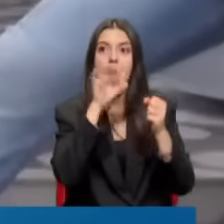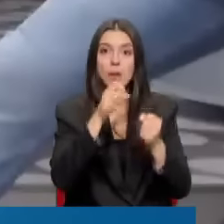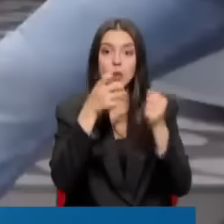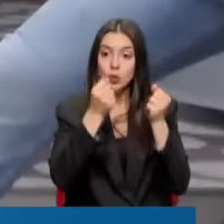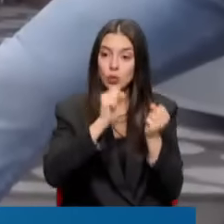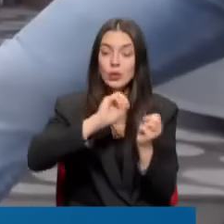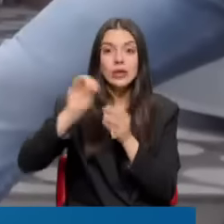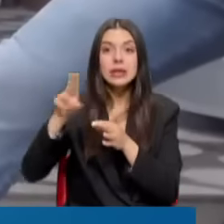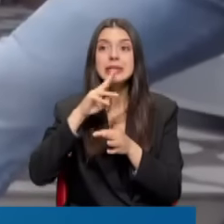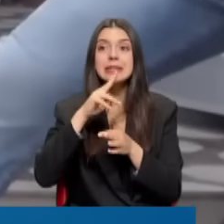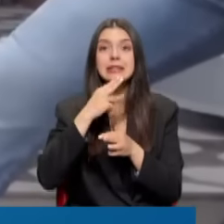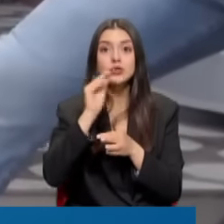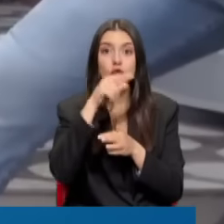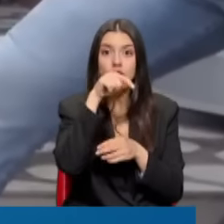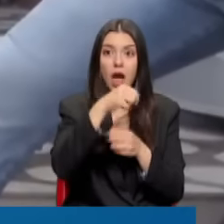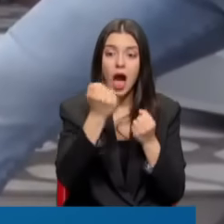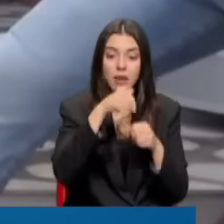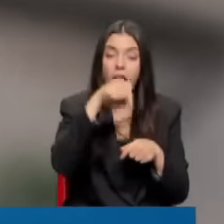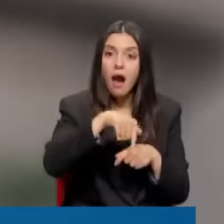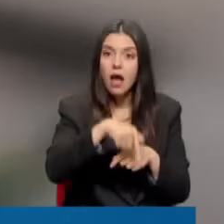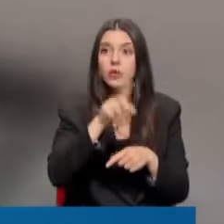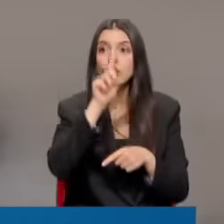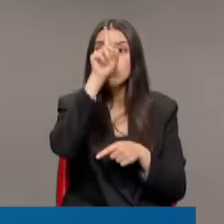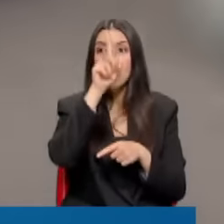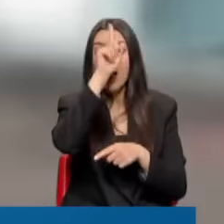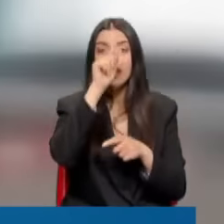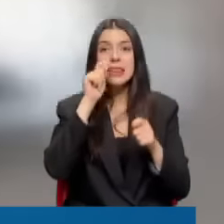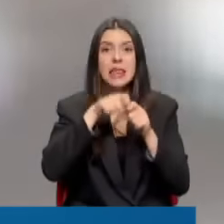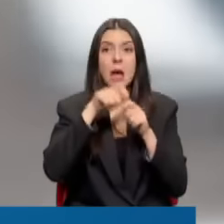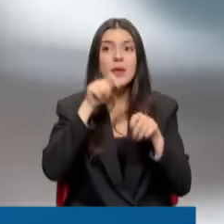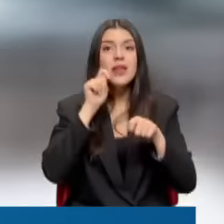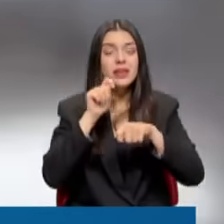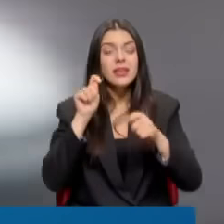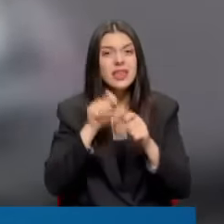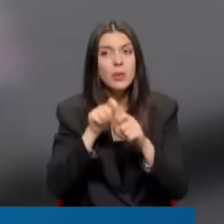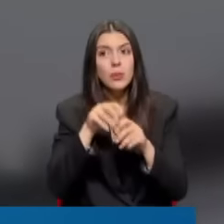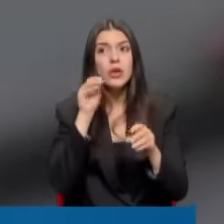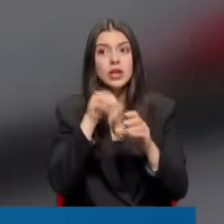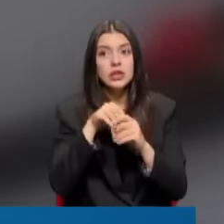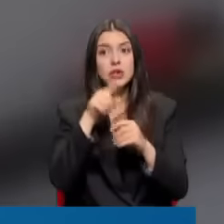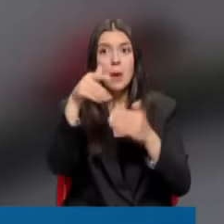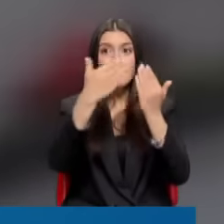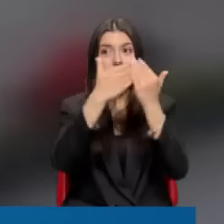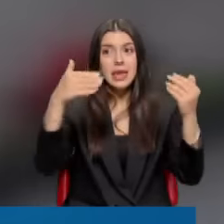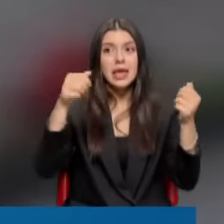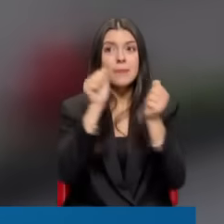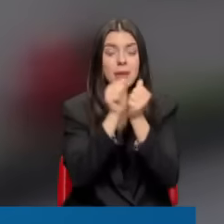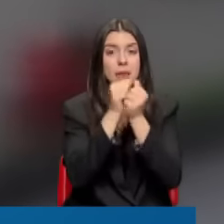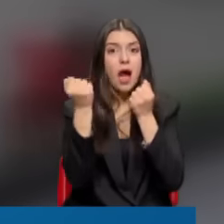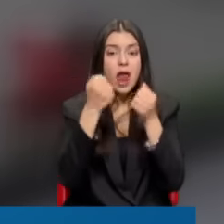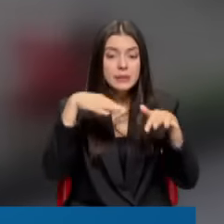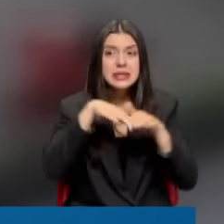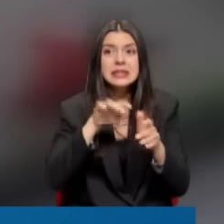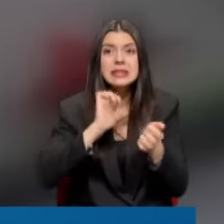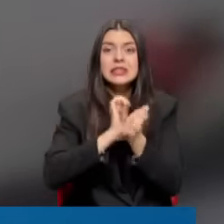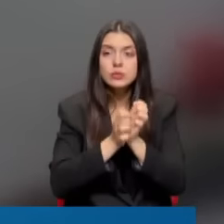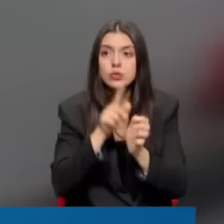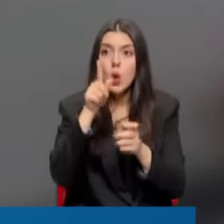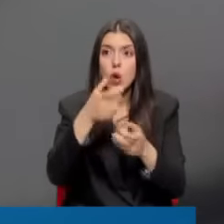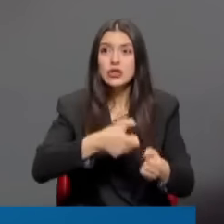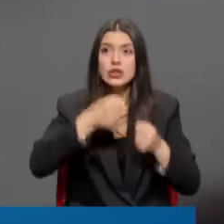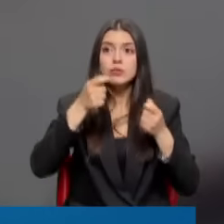attım ama kız çocuğu arabanın altında yukarıdan tadilat yapıldığı için onunla birlikte gelen bariyerlerle arabanın altına sıkışmıştı onu çıkarmakta